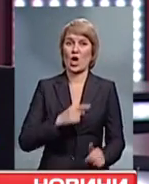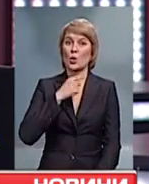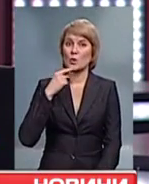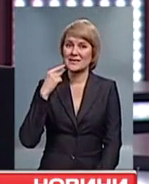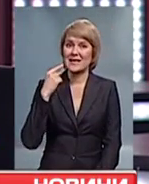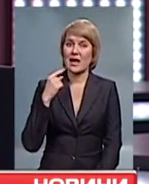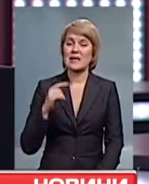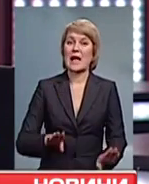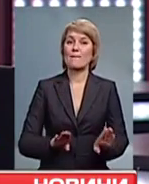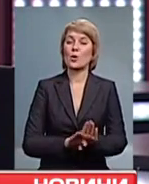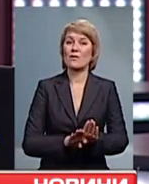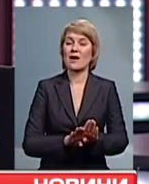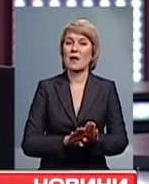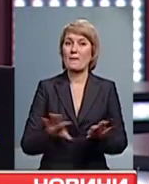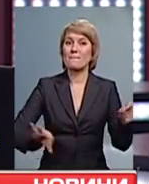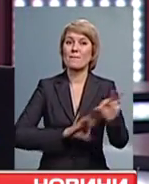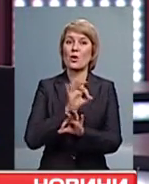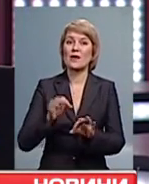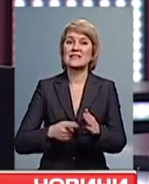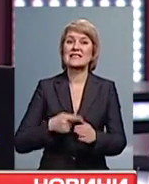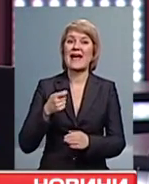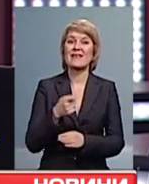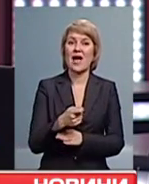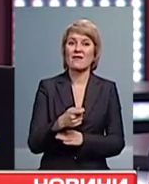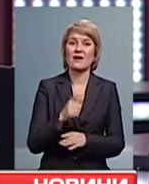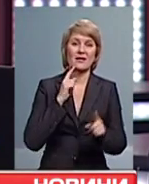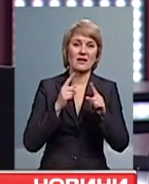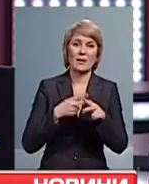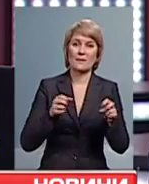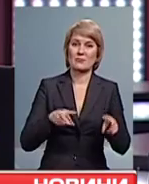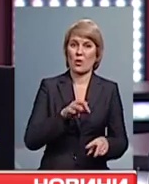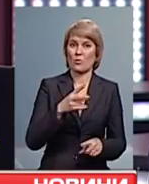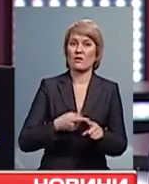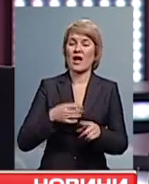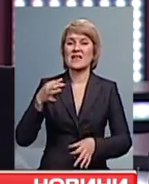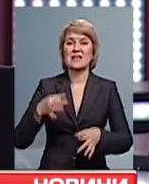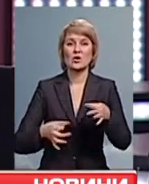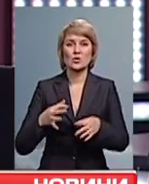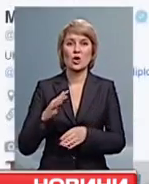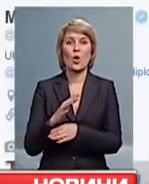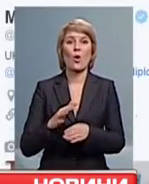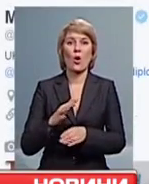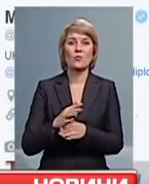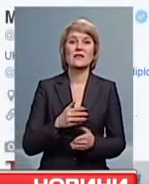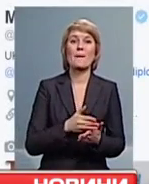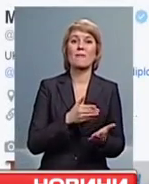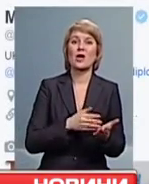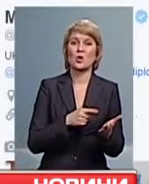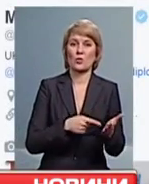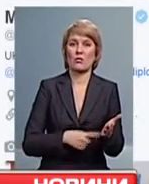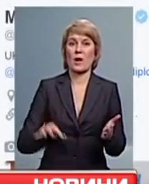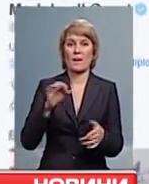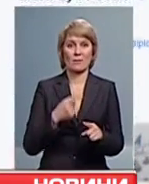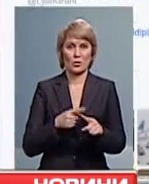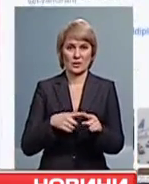Росія заблокувала проект заяви Ради безпеки ООН, яка засуджує вчинений бойовиками обстріл Маріуполя. Про це у своєму твіттері